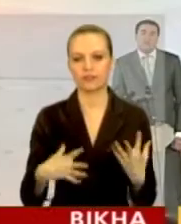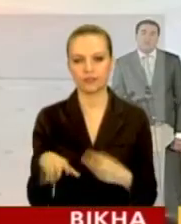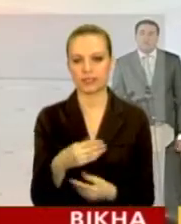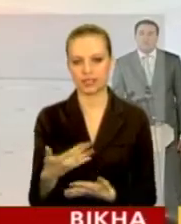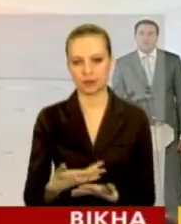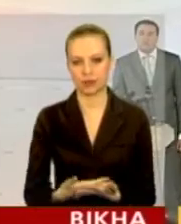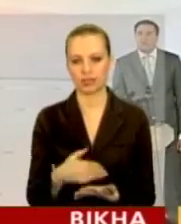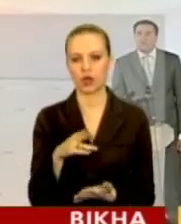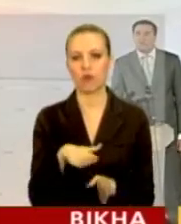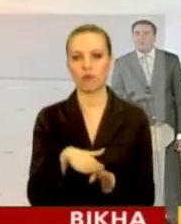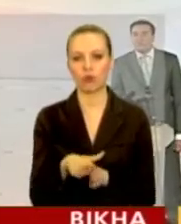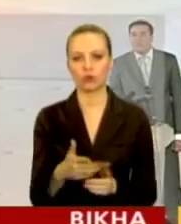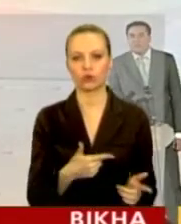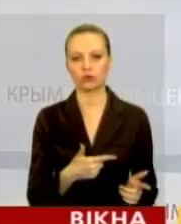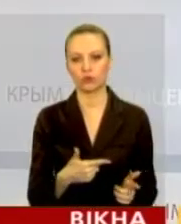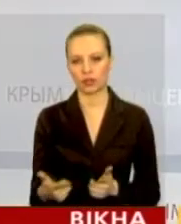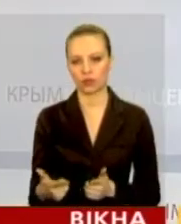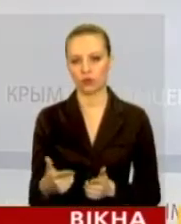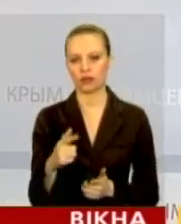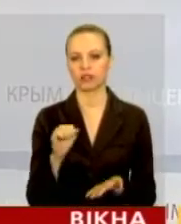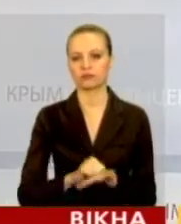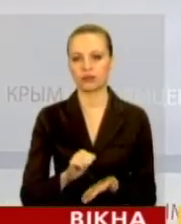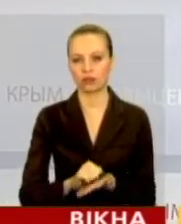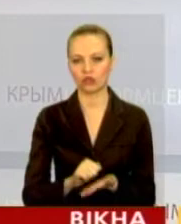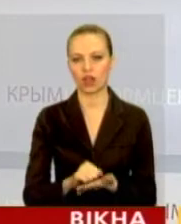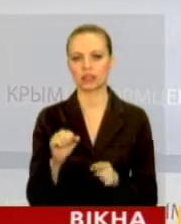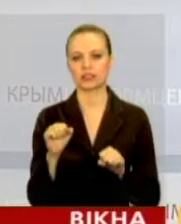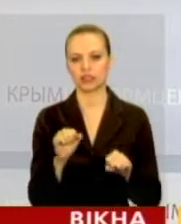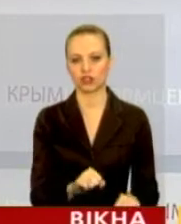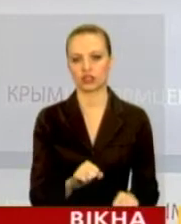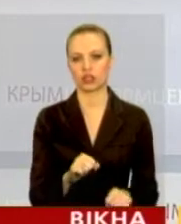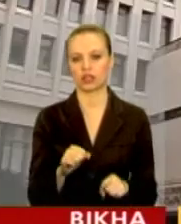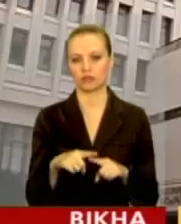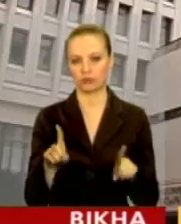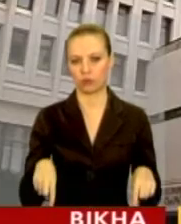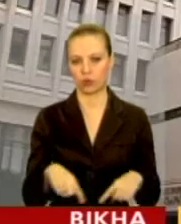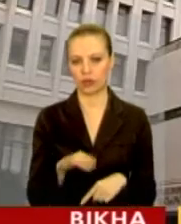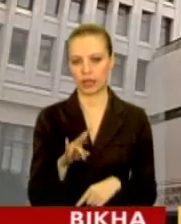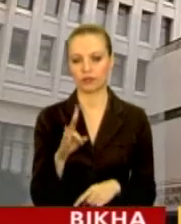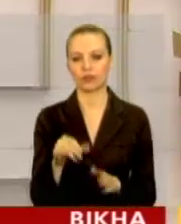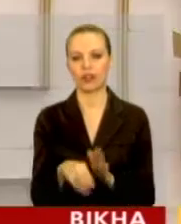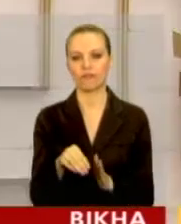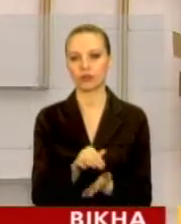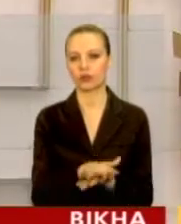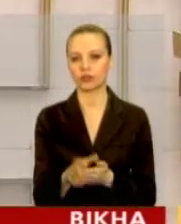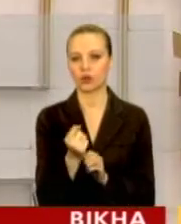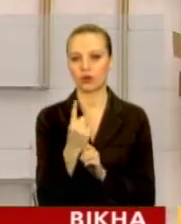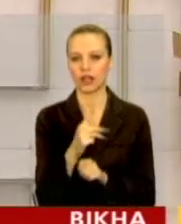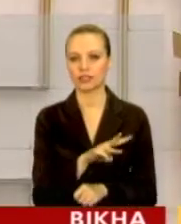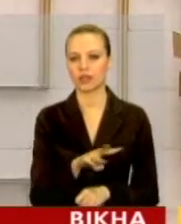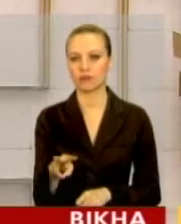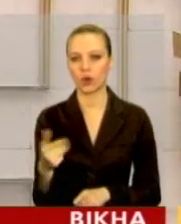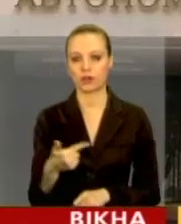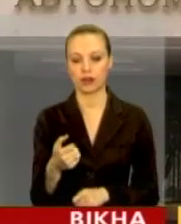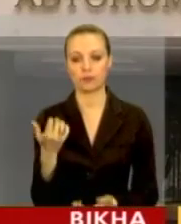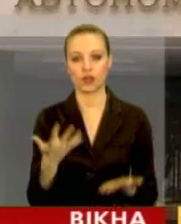списки. Повністю підготовлені, напечатані і захищені бюлетені. На вибори витратять 11 мільйонів